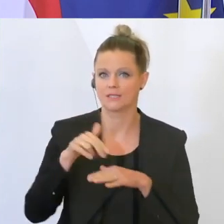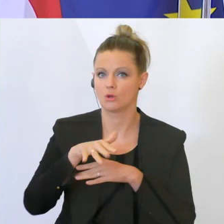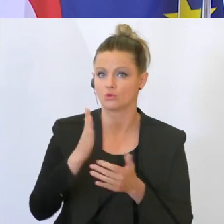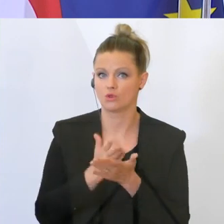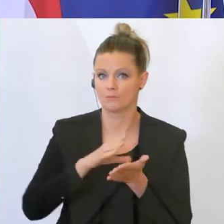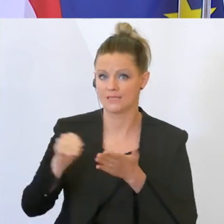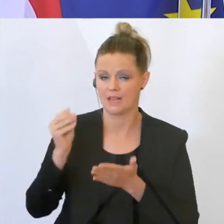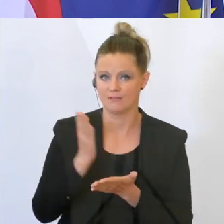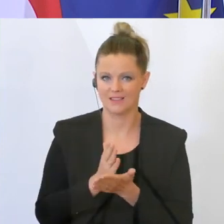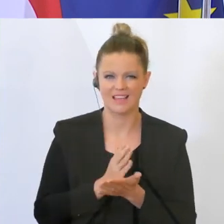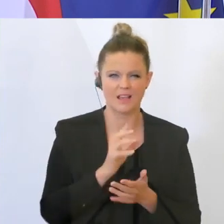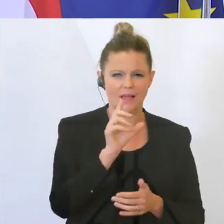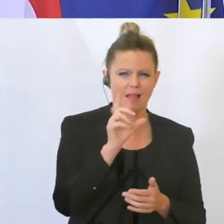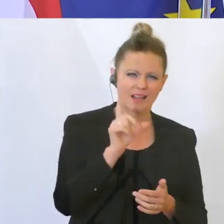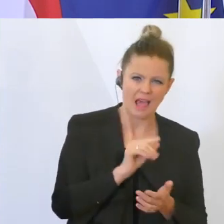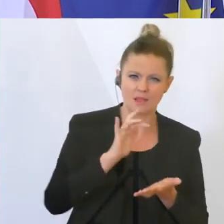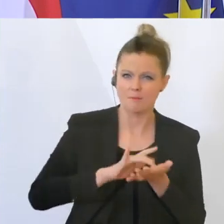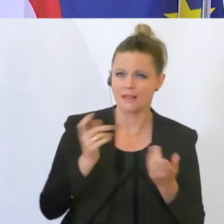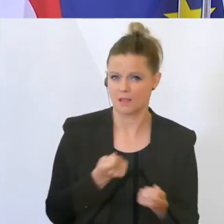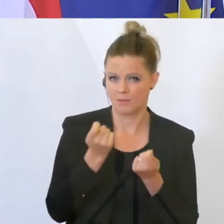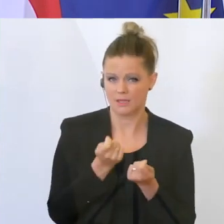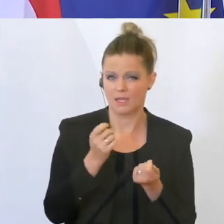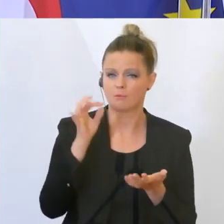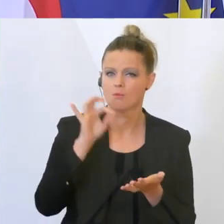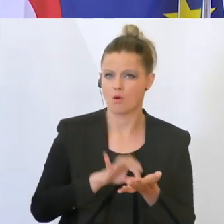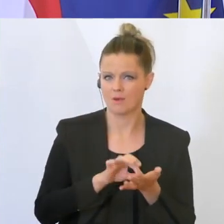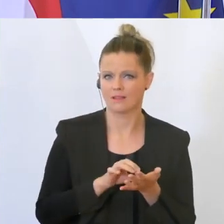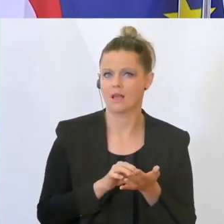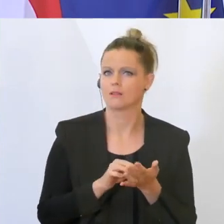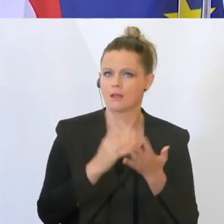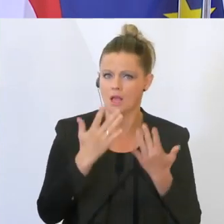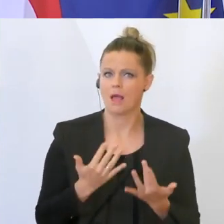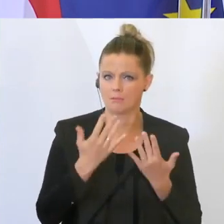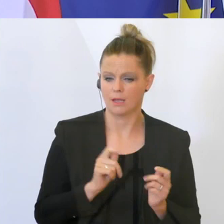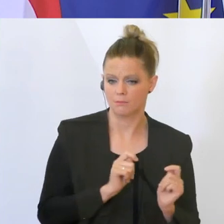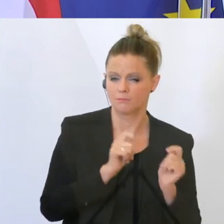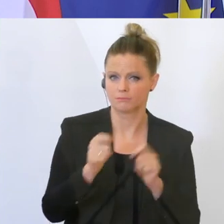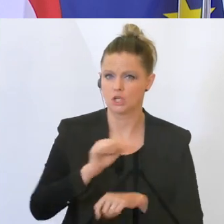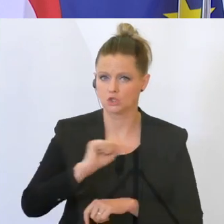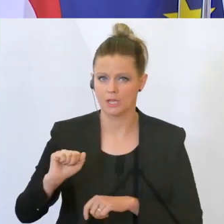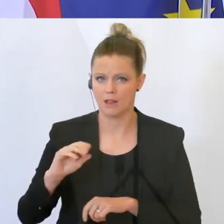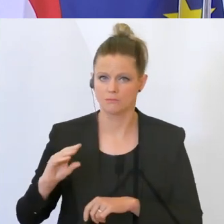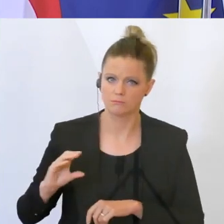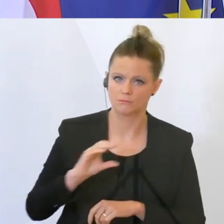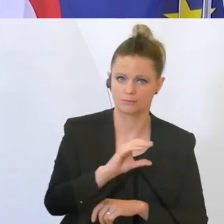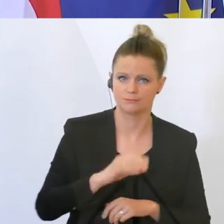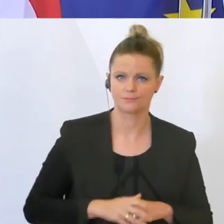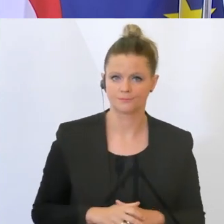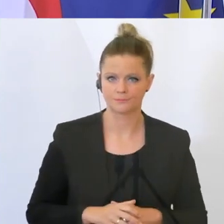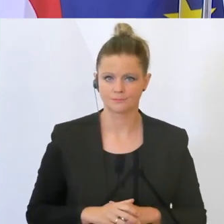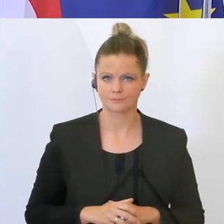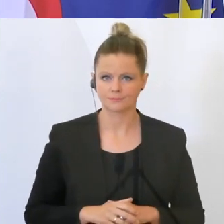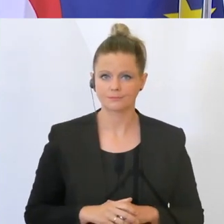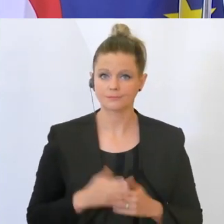bei den kleineren und mittleren Betrieben reichen derzeit die Abrechnungen schnell ein und erhalten somit rasch das Geld.